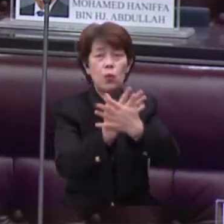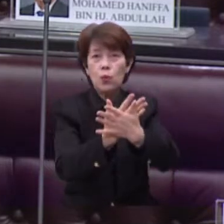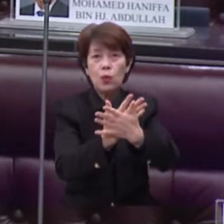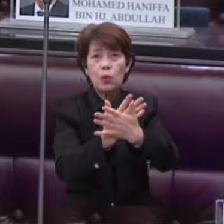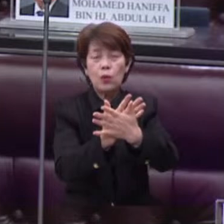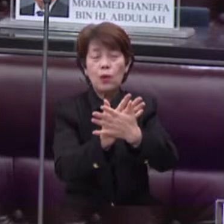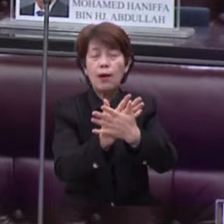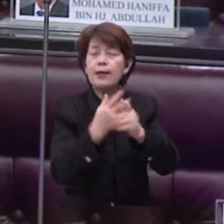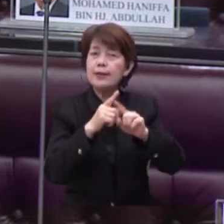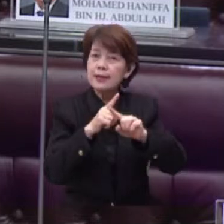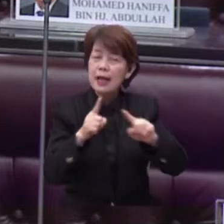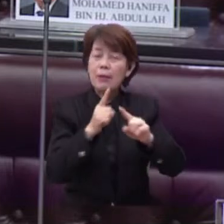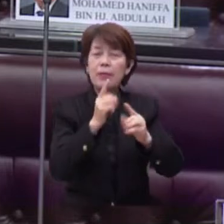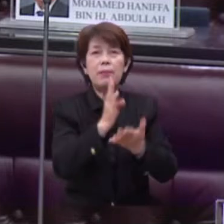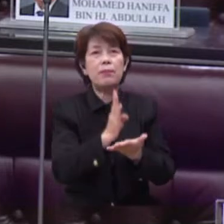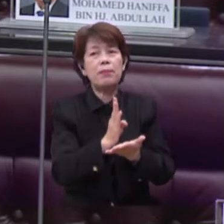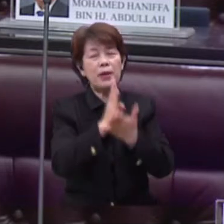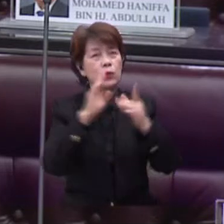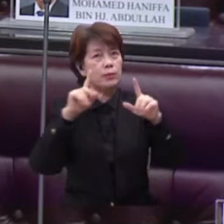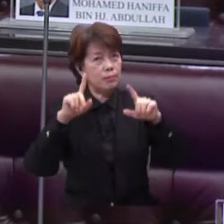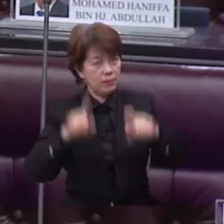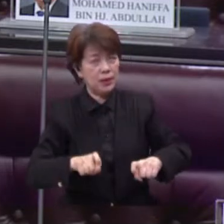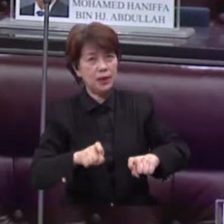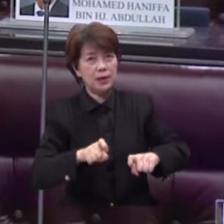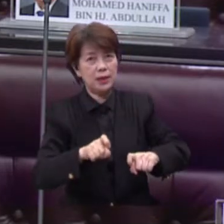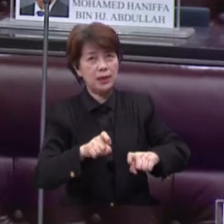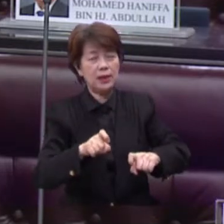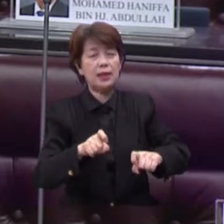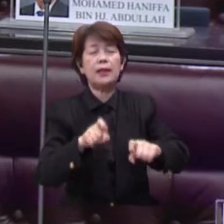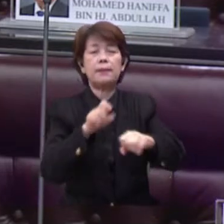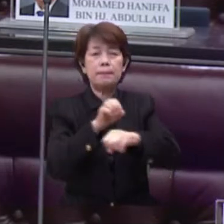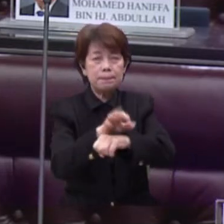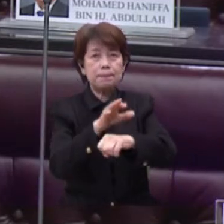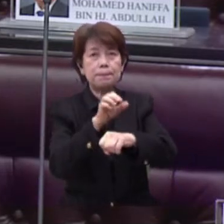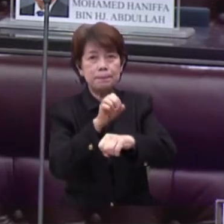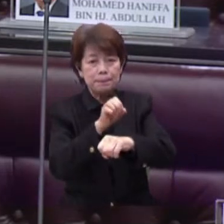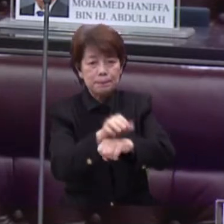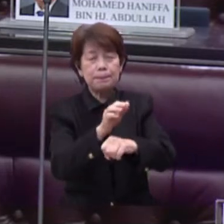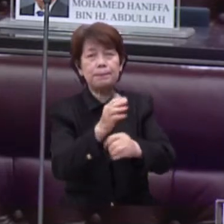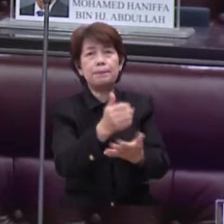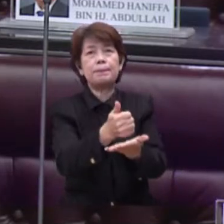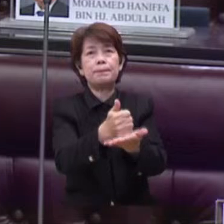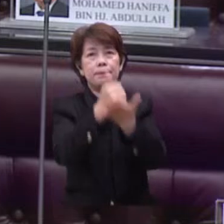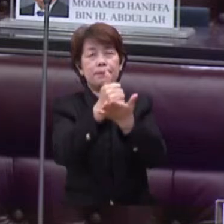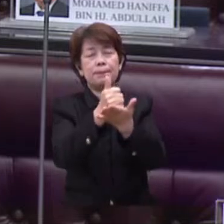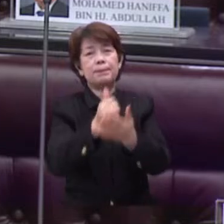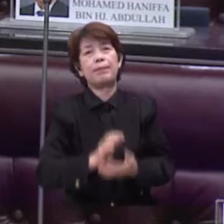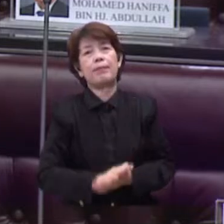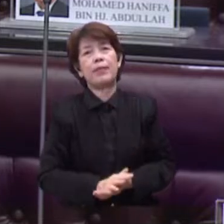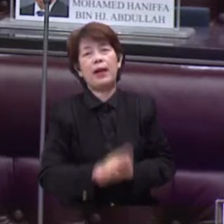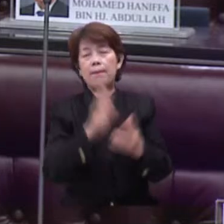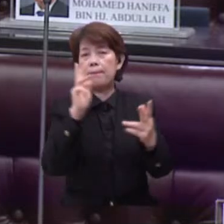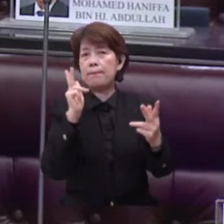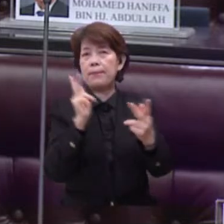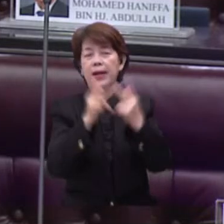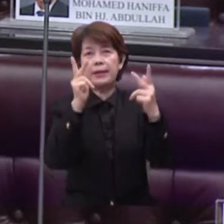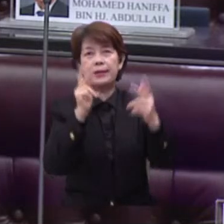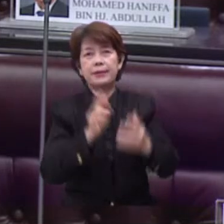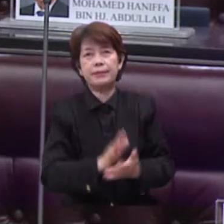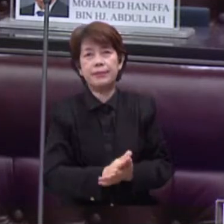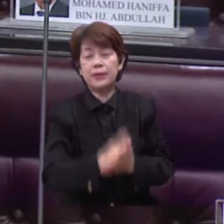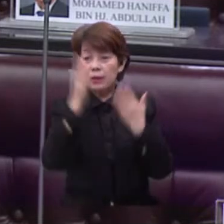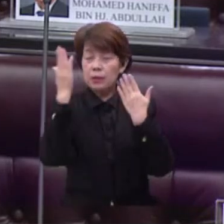bantuan sepatunya diberikan dengan sewajarnya kepada mereka ada satu persoalan yang ingin saya ke tengahkan